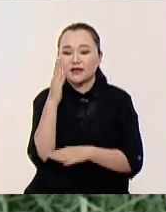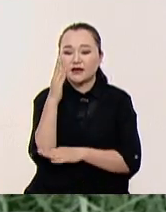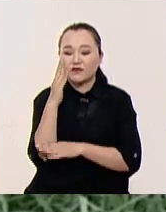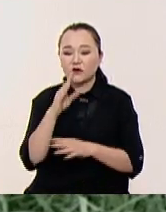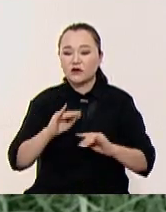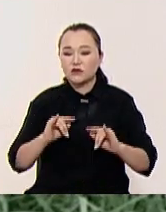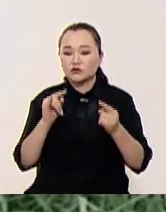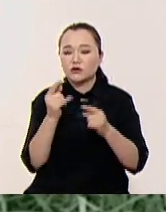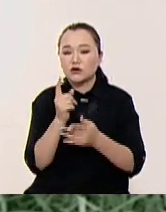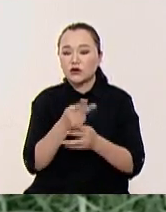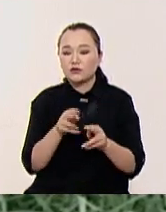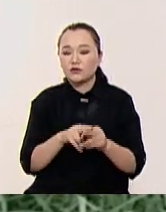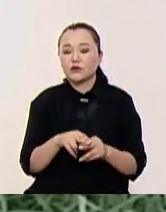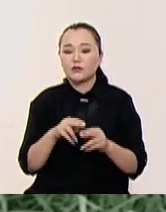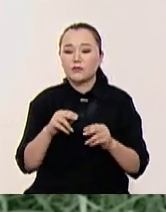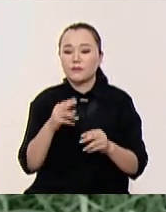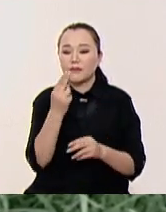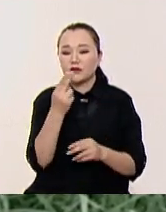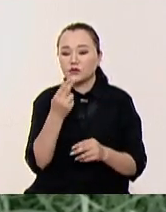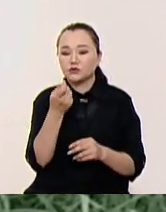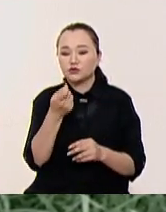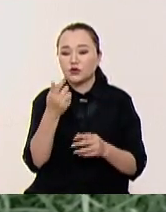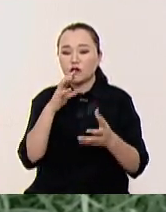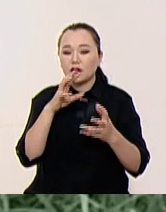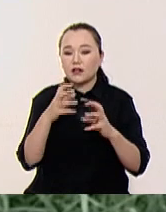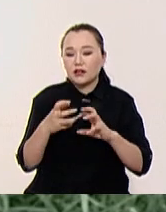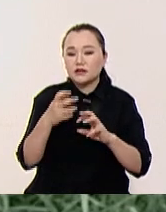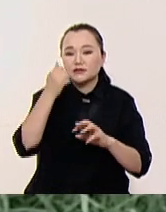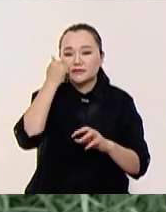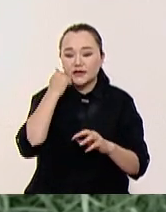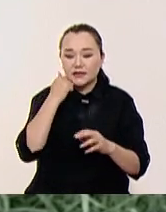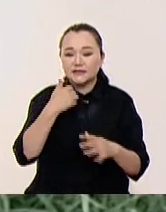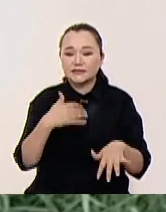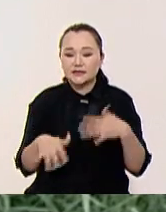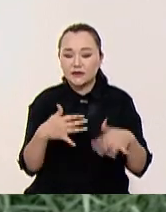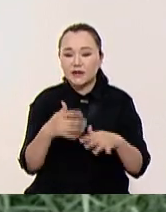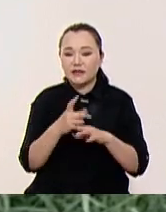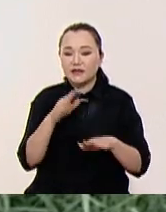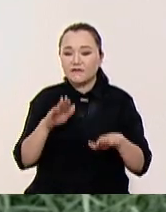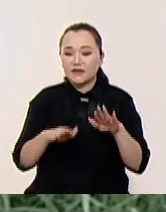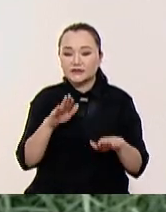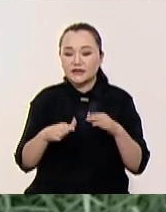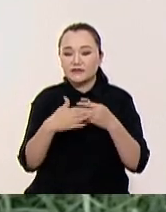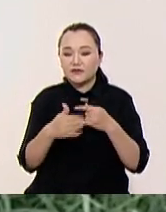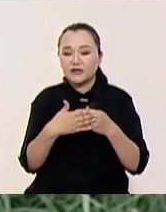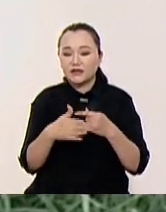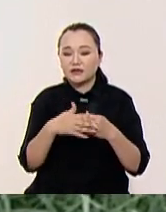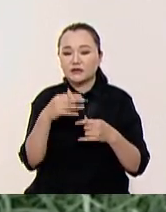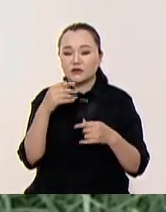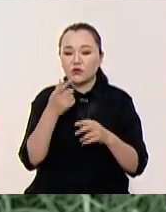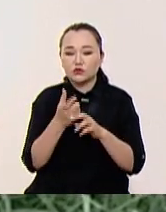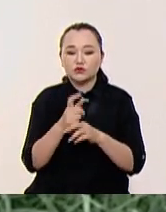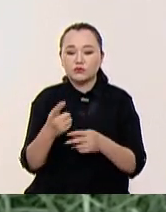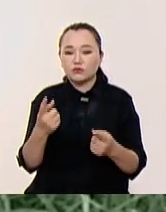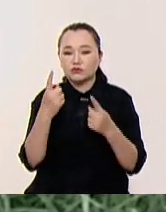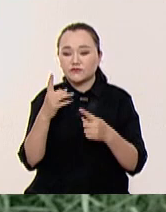конструкции, которые в бетоне, они немножко подгнили, ослабли. И под весом вот этой домофонной двери, она очень большого